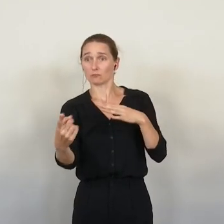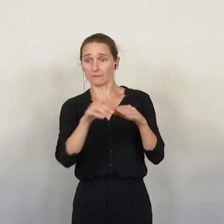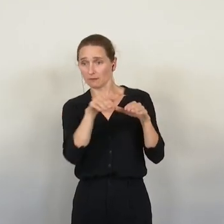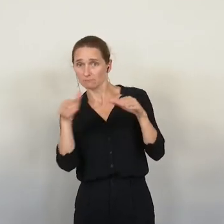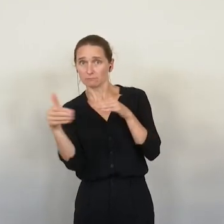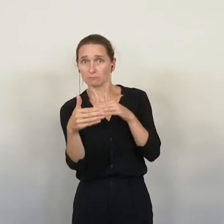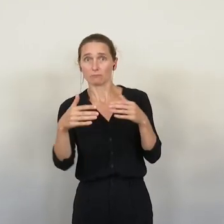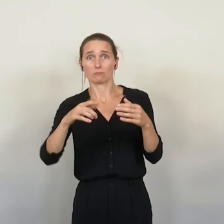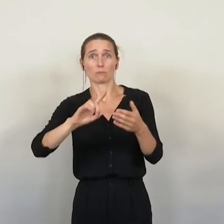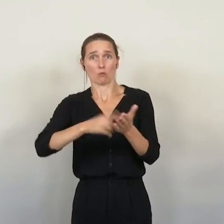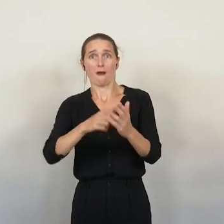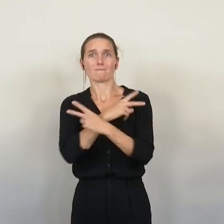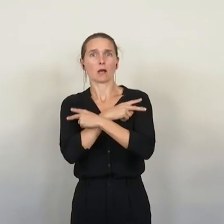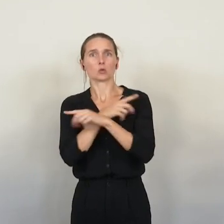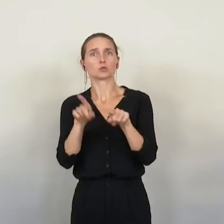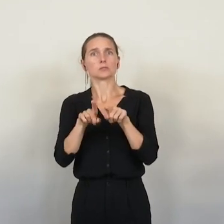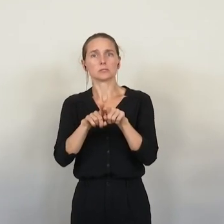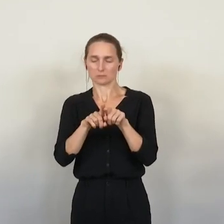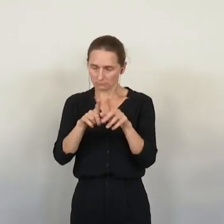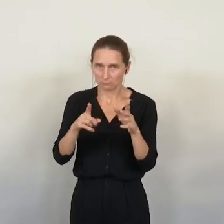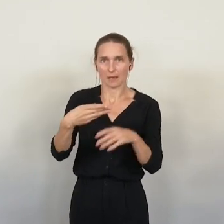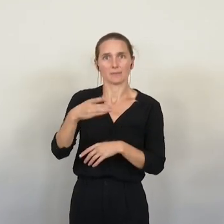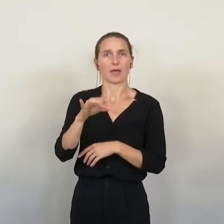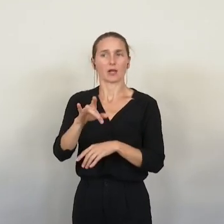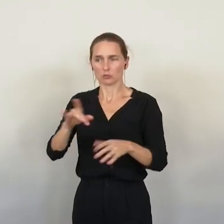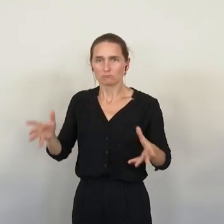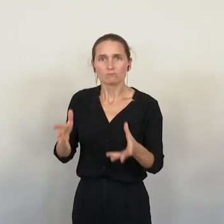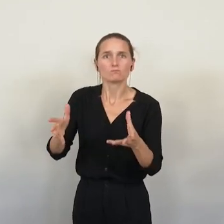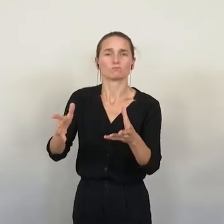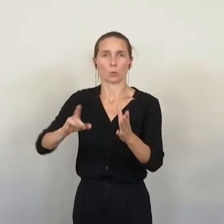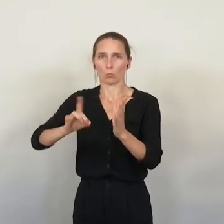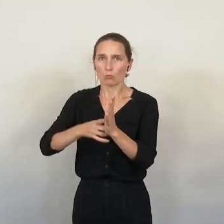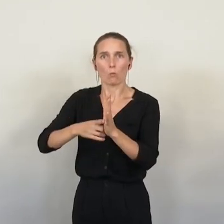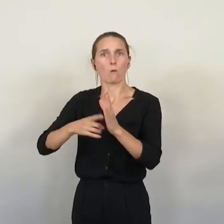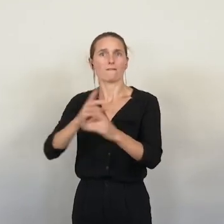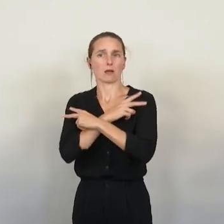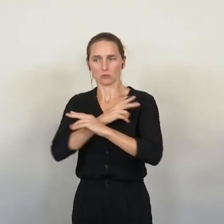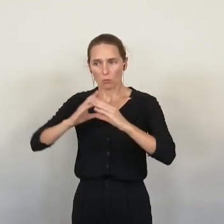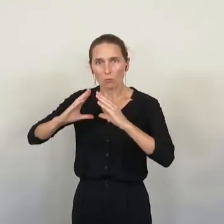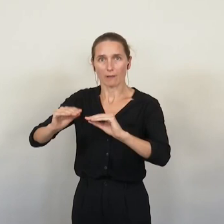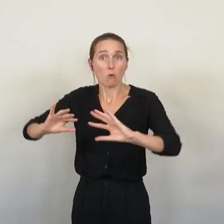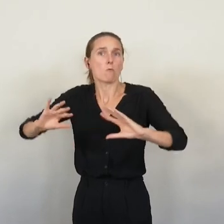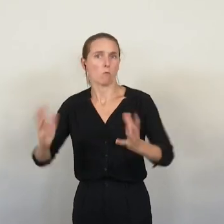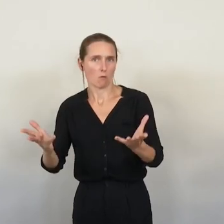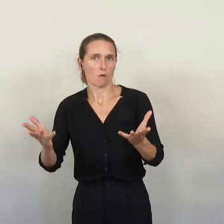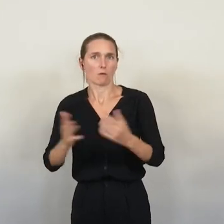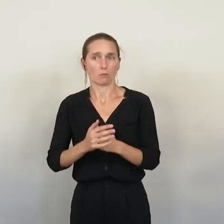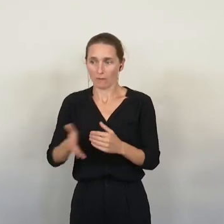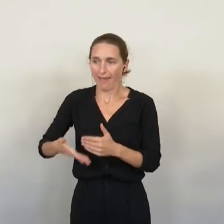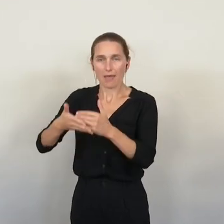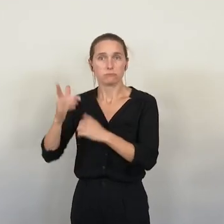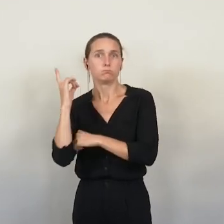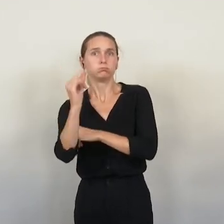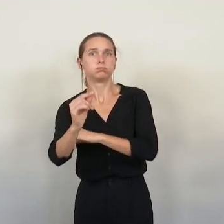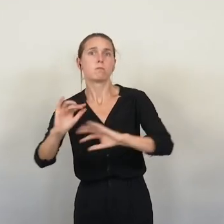vacances et les référentes familles et les animateurs des pôles gérontologiques proposent différentes actions pour faciliter le départ